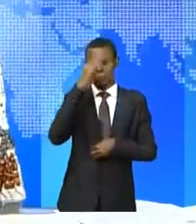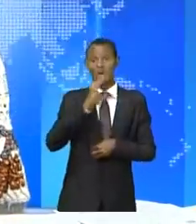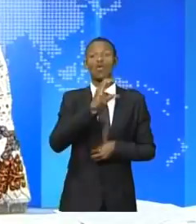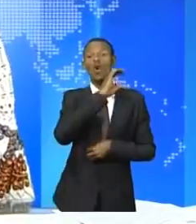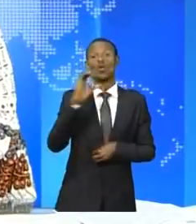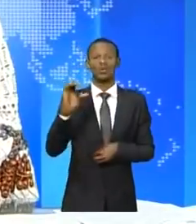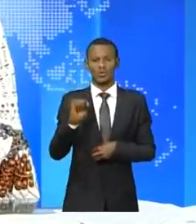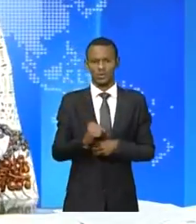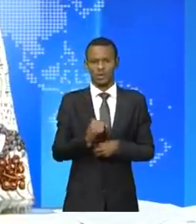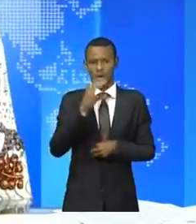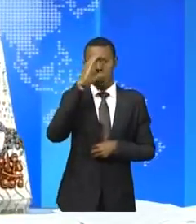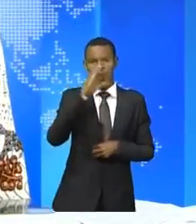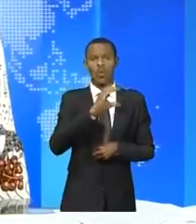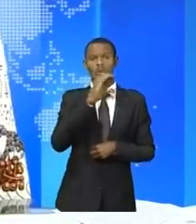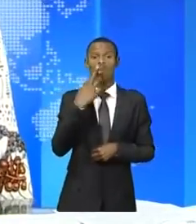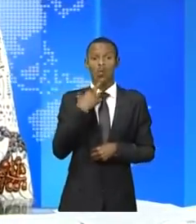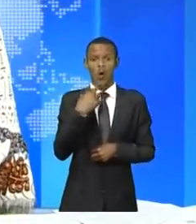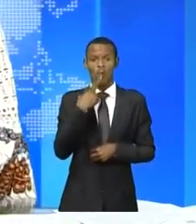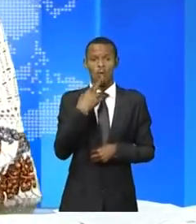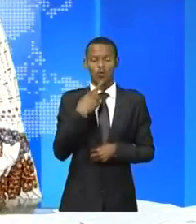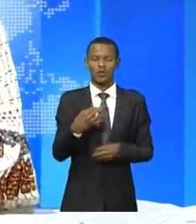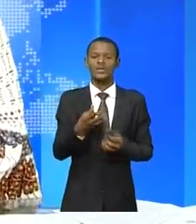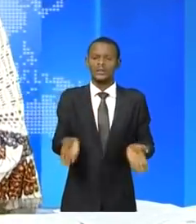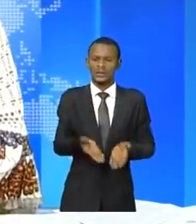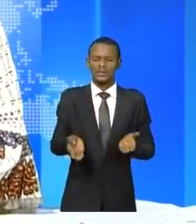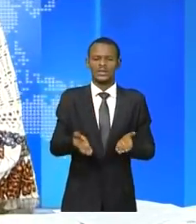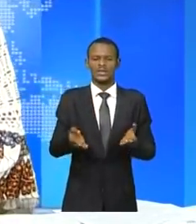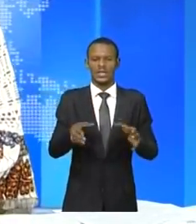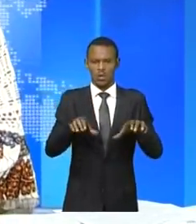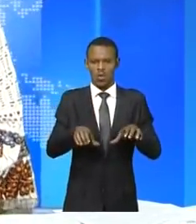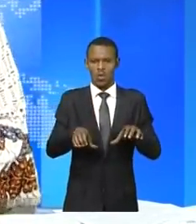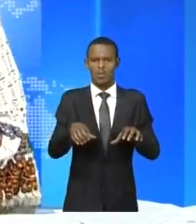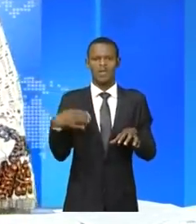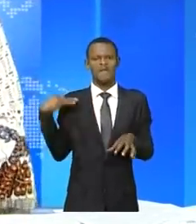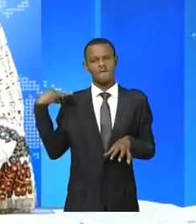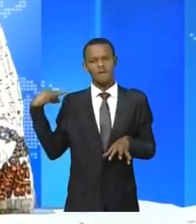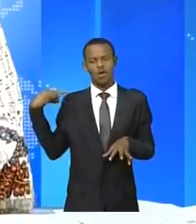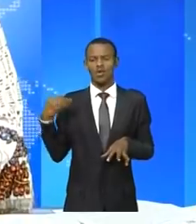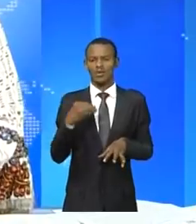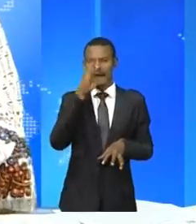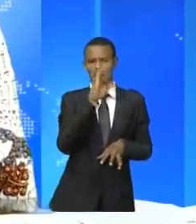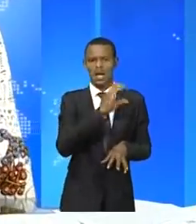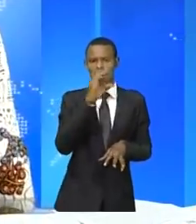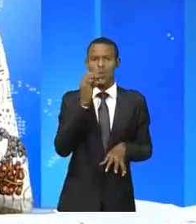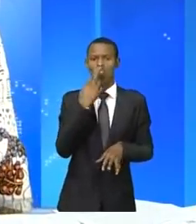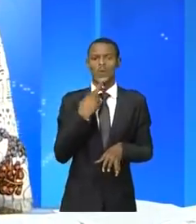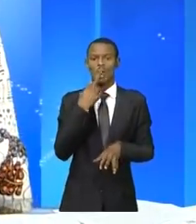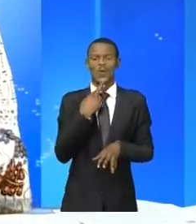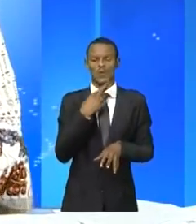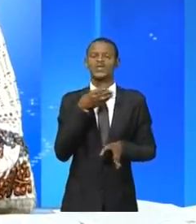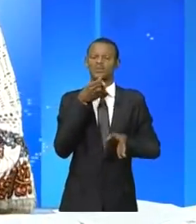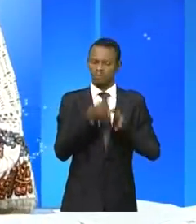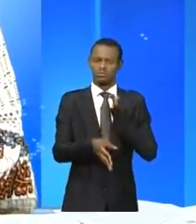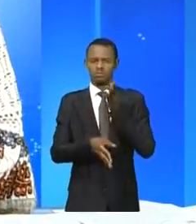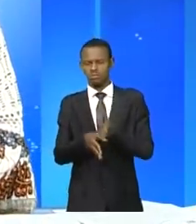en République démocratique du Congo. Un défilé de forces vives de volontaires de la ville de Kinshasa s'est déroulé devant la maison communale de